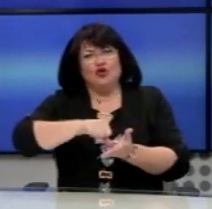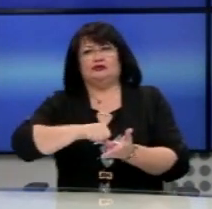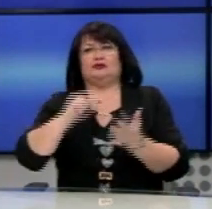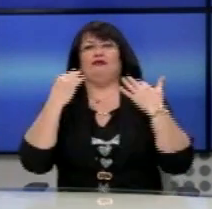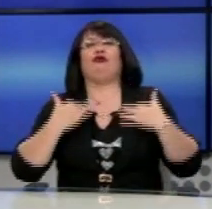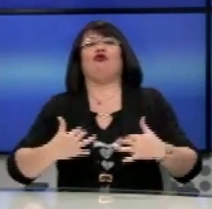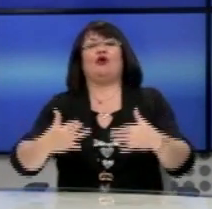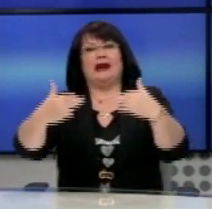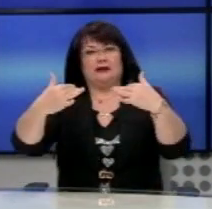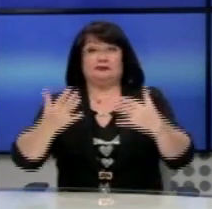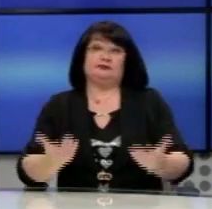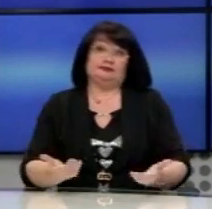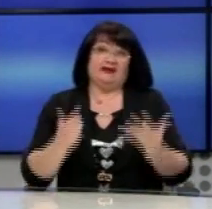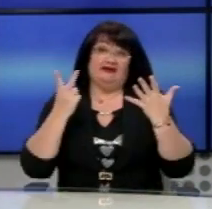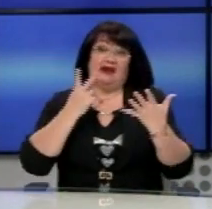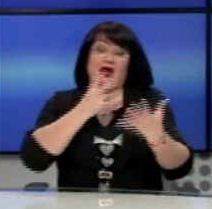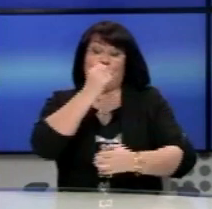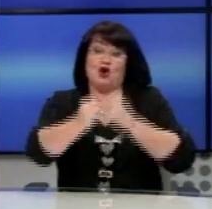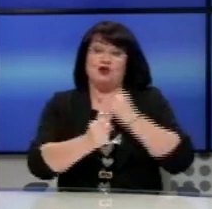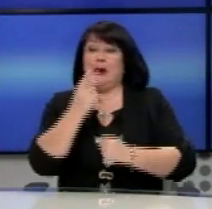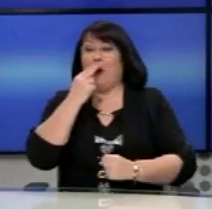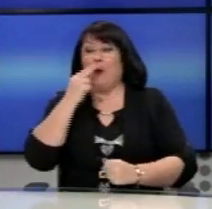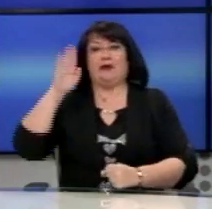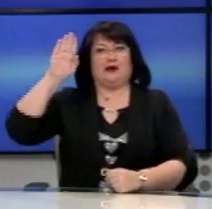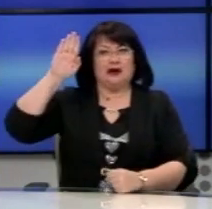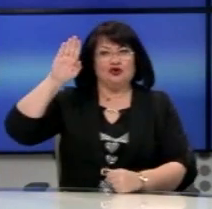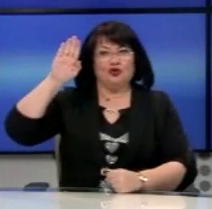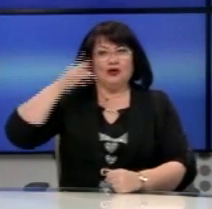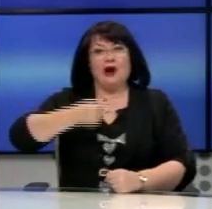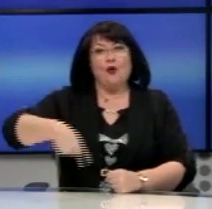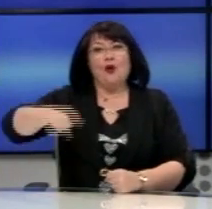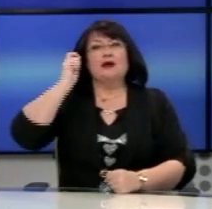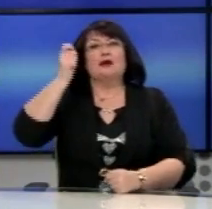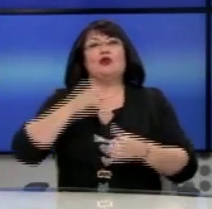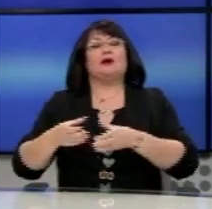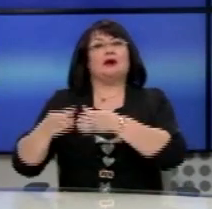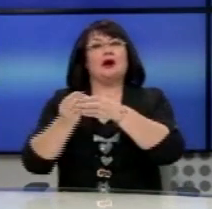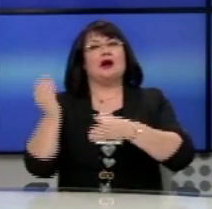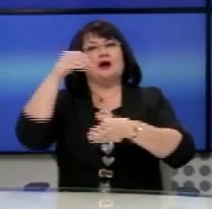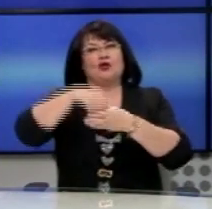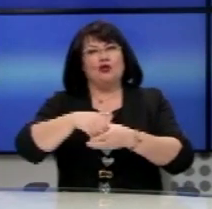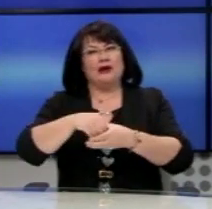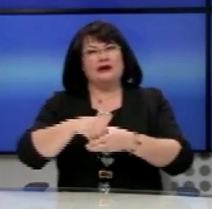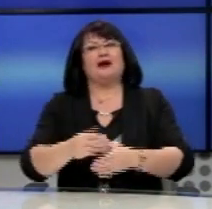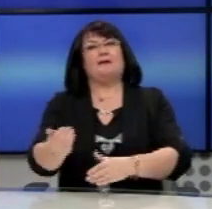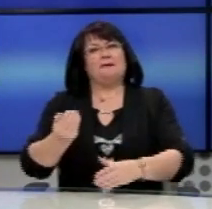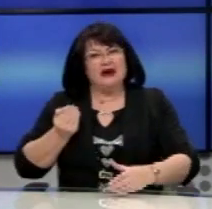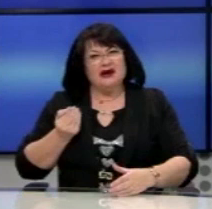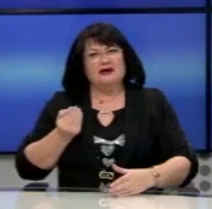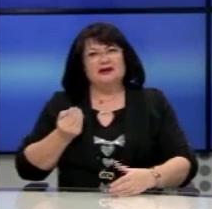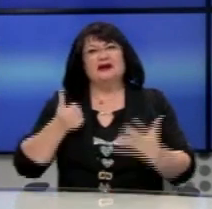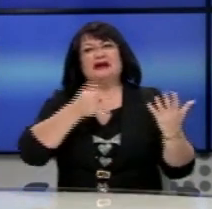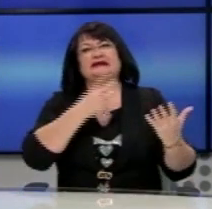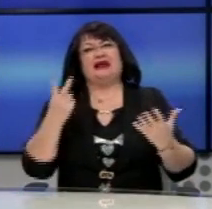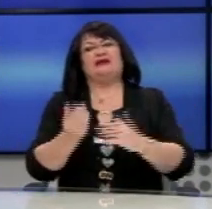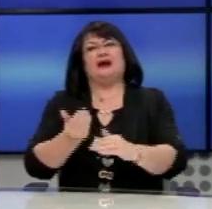κοινοβούλιο μετά την 7χρονη δικτατορία και με τη συμμετοχή όλων των κομμάτων. Γιατί υπήρχε και πριν το 67